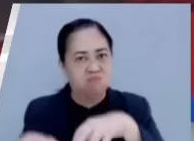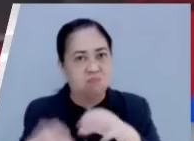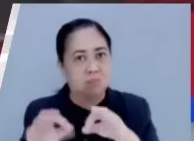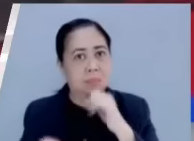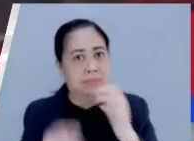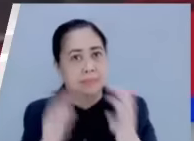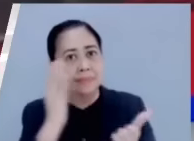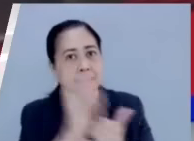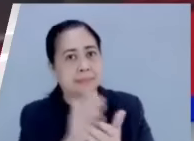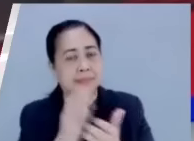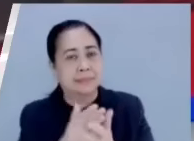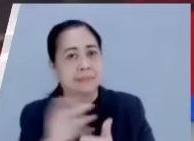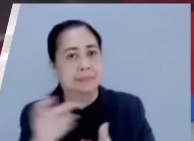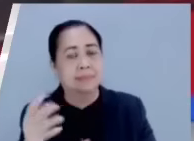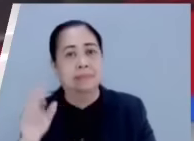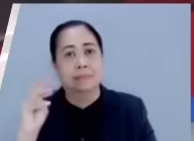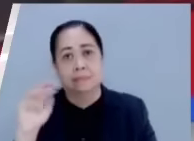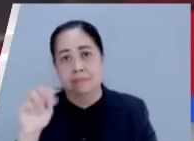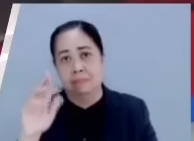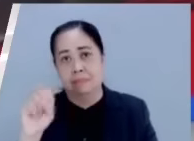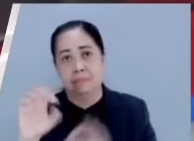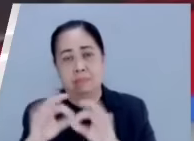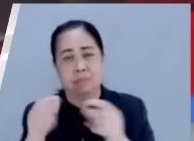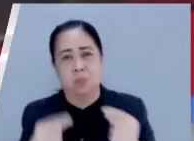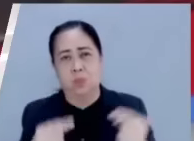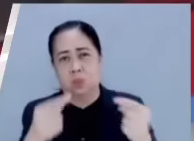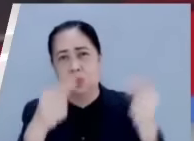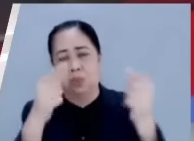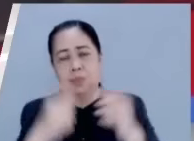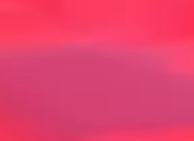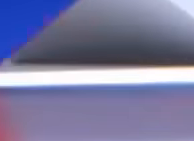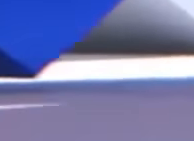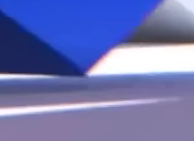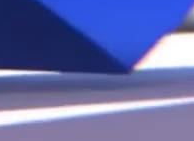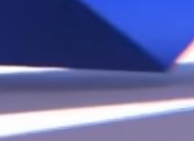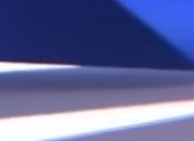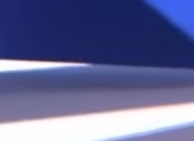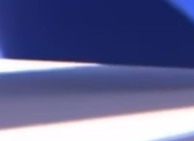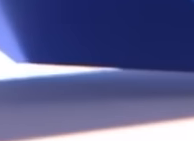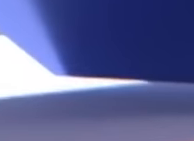mga Marcos sa gitna ng iringan nila. Nakatutok si Ivan Mayrina.